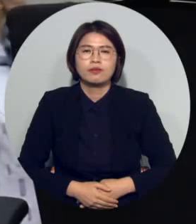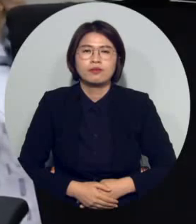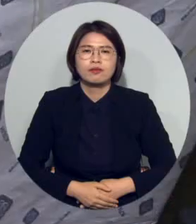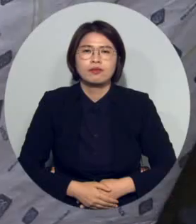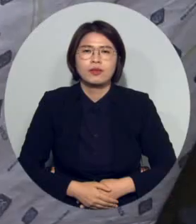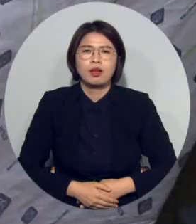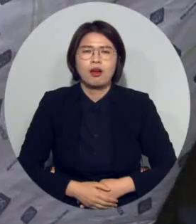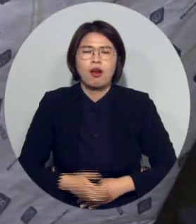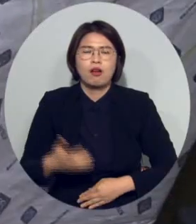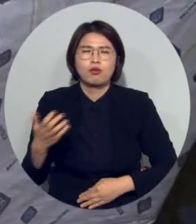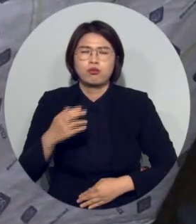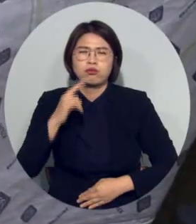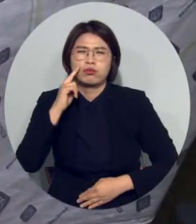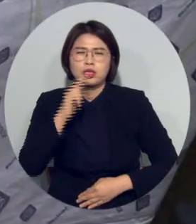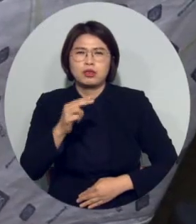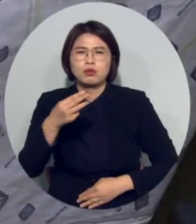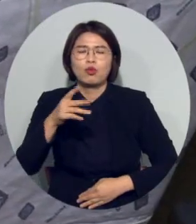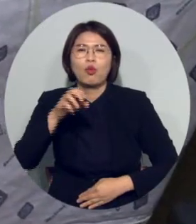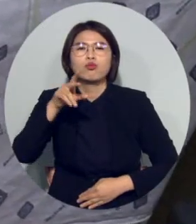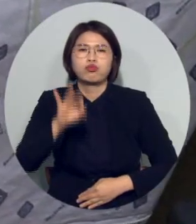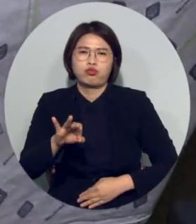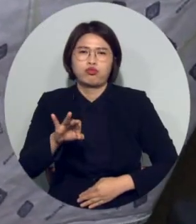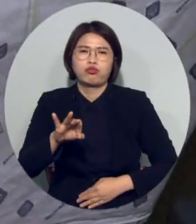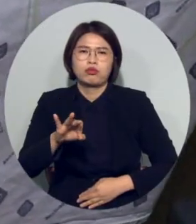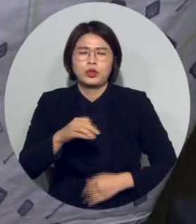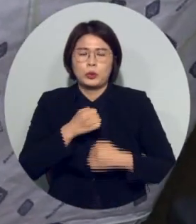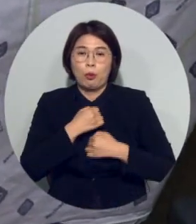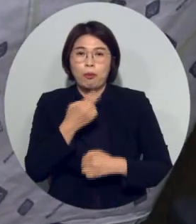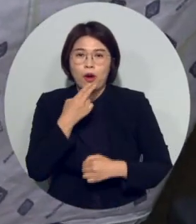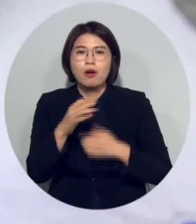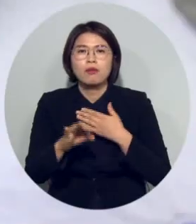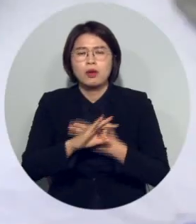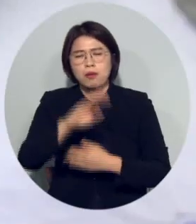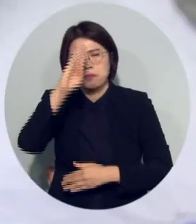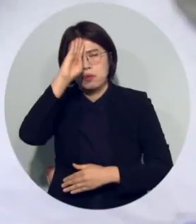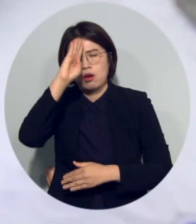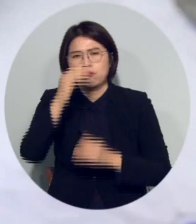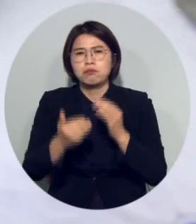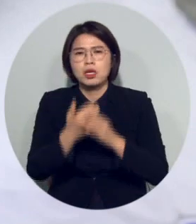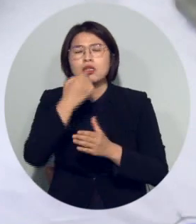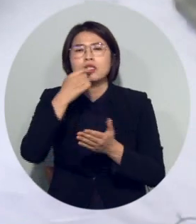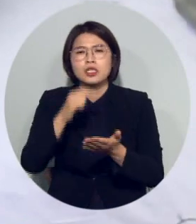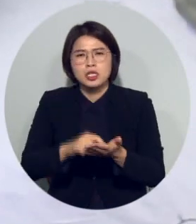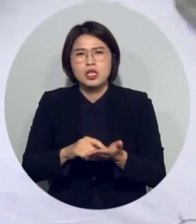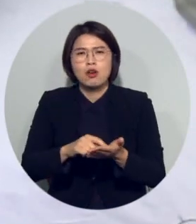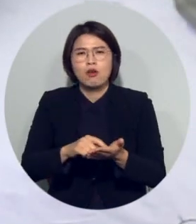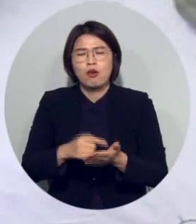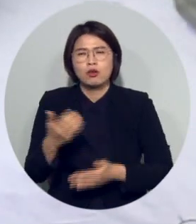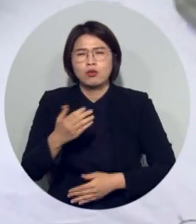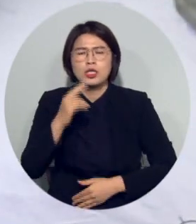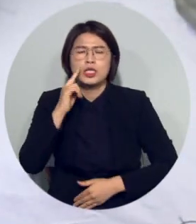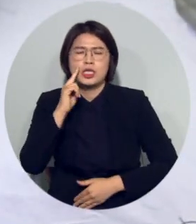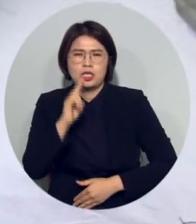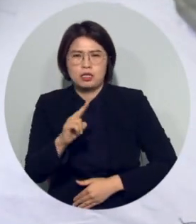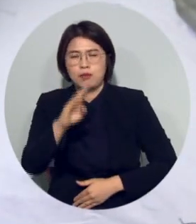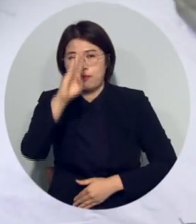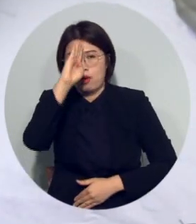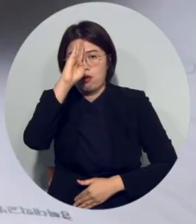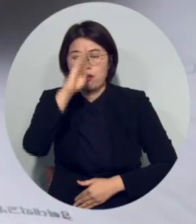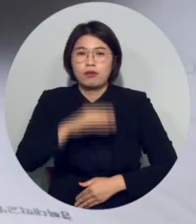바람에 스치기만 해도 아프다는 통풍 은 조금만 방심하면 누구나 걸리지 쉬운데다 통증이 매우 심한 대표적